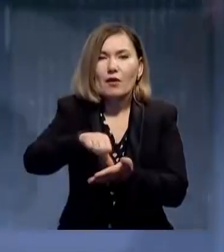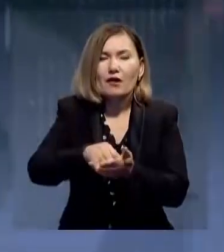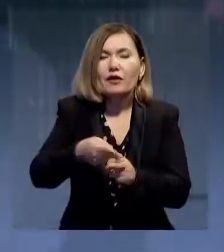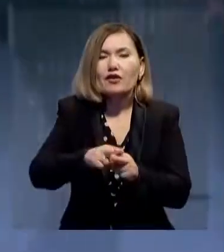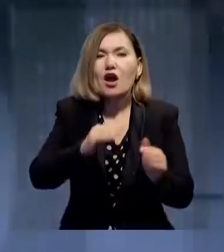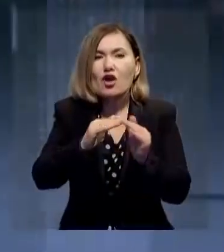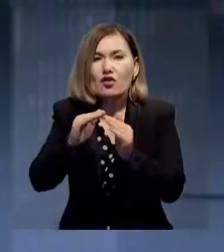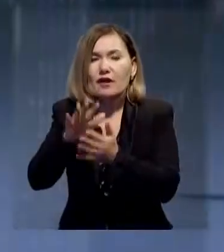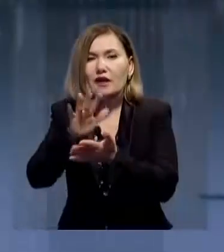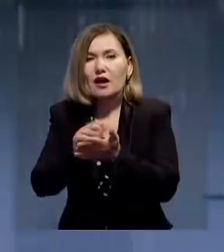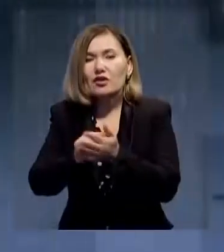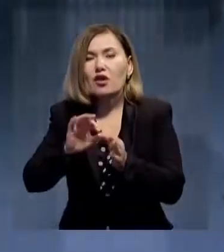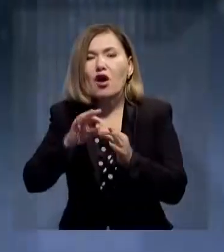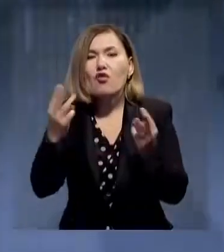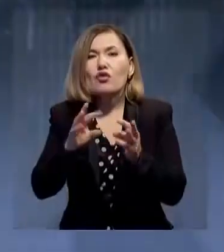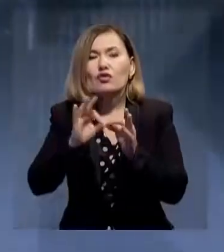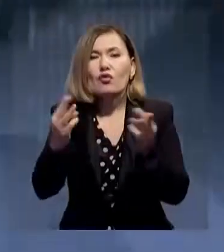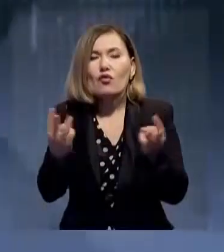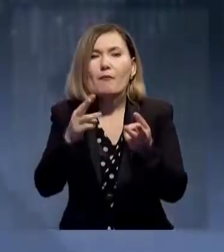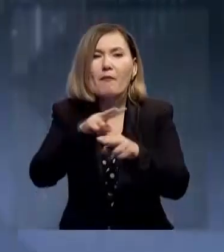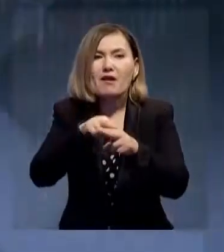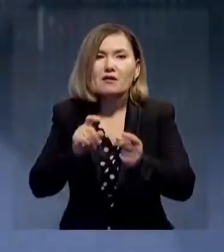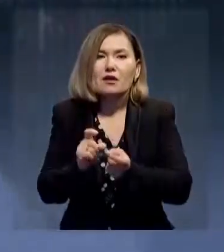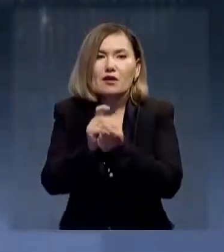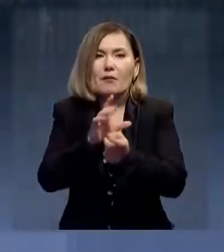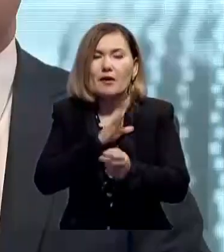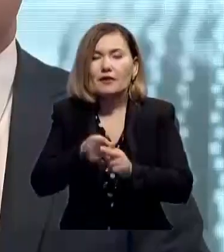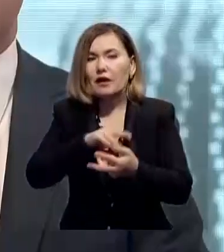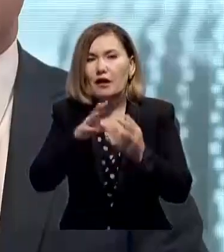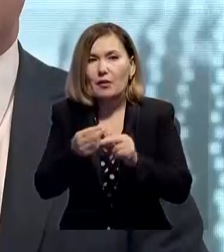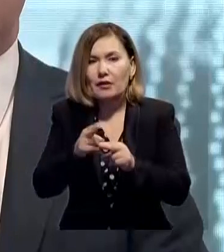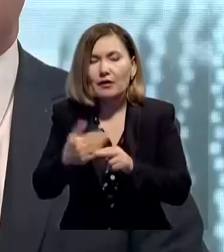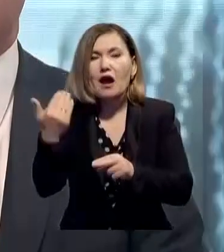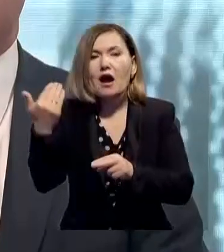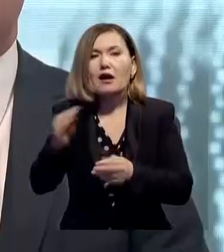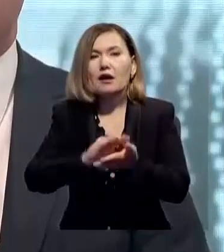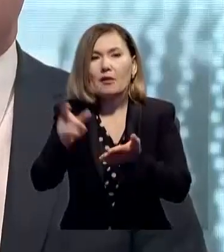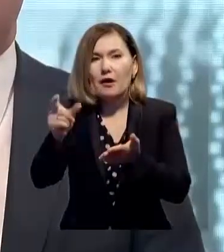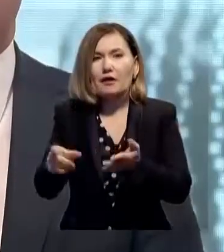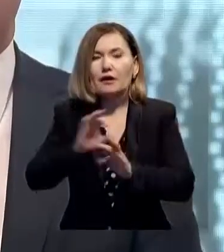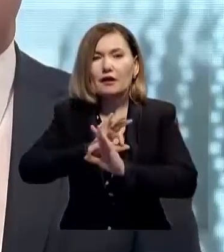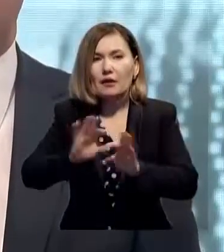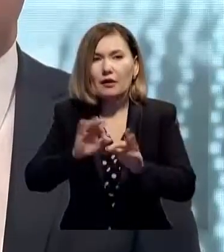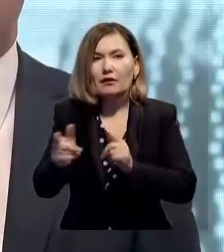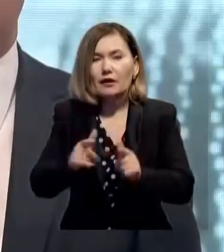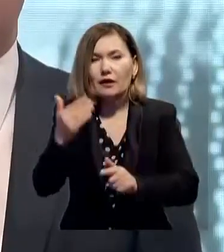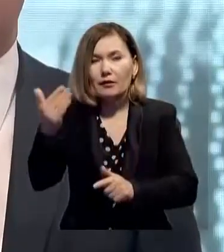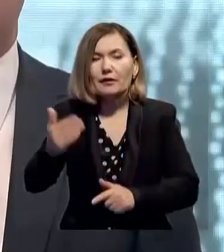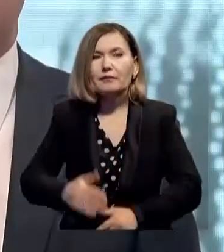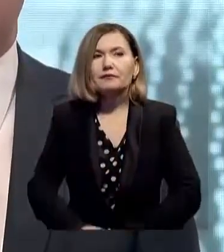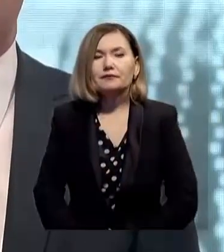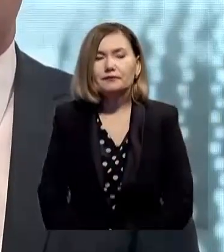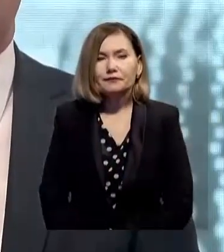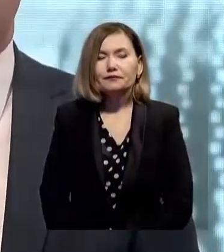қиратып, өрт қойып полициямен қақтығысты. Бүлікшілердің көздегеніне бұл жөнде әріптесім Ернат Мелсұлы айтып береді тізгін